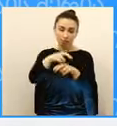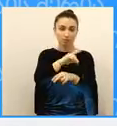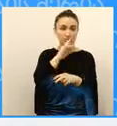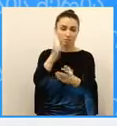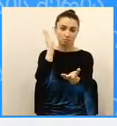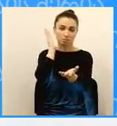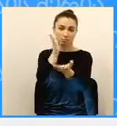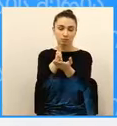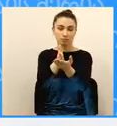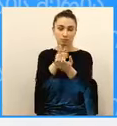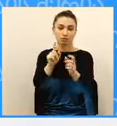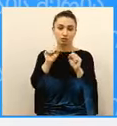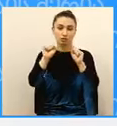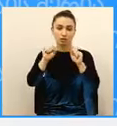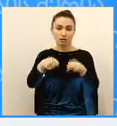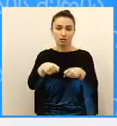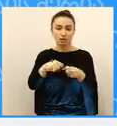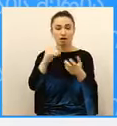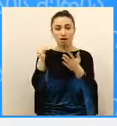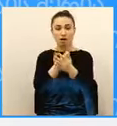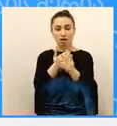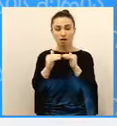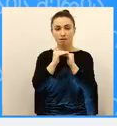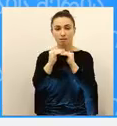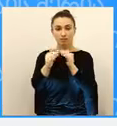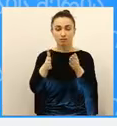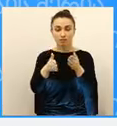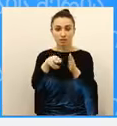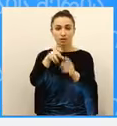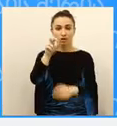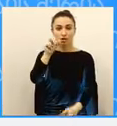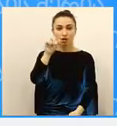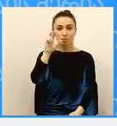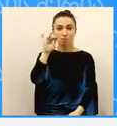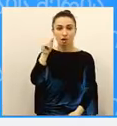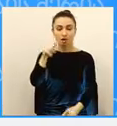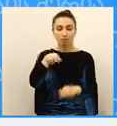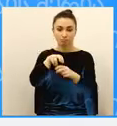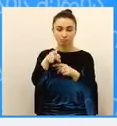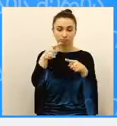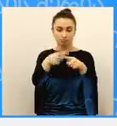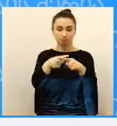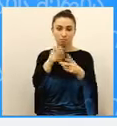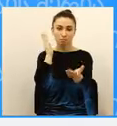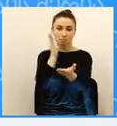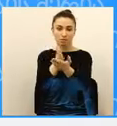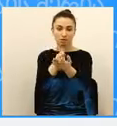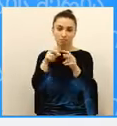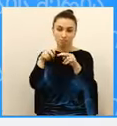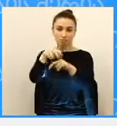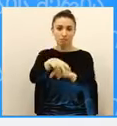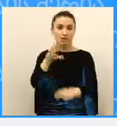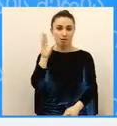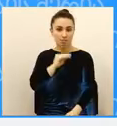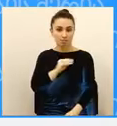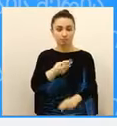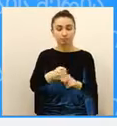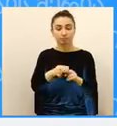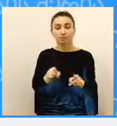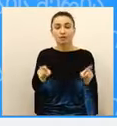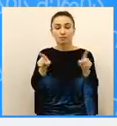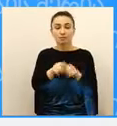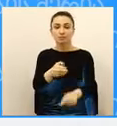გამოსვლა, პირდაპირ იქნება შესაძლებელი ახალ გზაზე ჭაბუ ამერიჯიბის გზატკეცილზე პირდაპირ გადავიდნენ. Ასევე